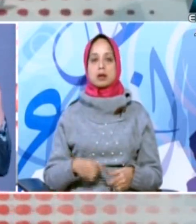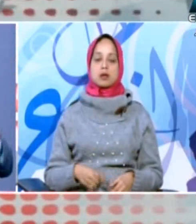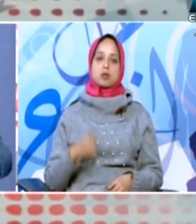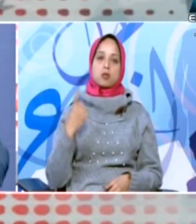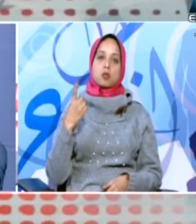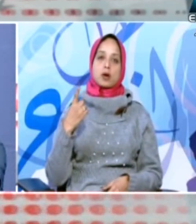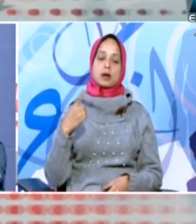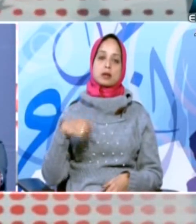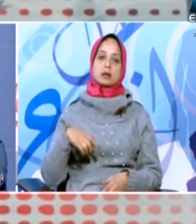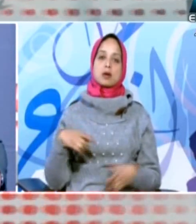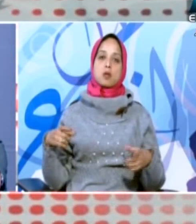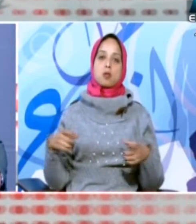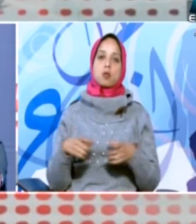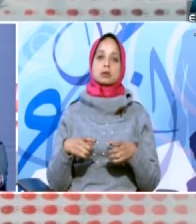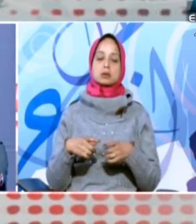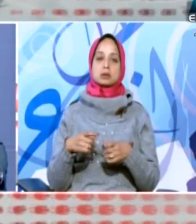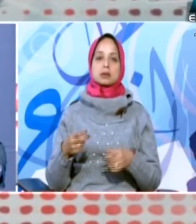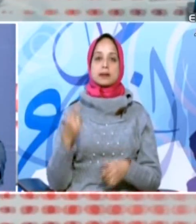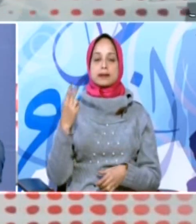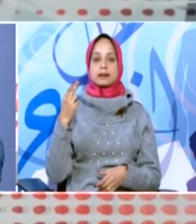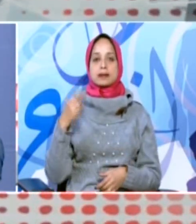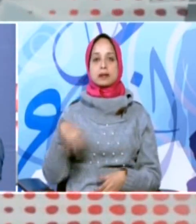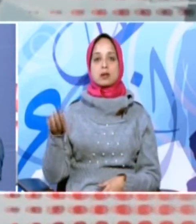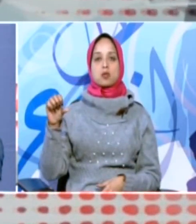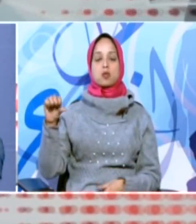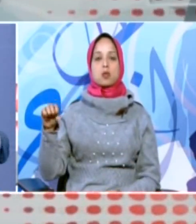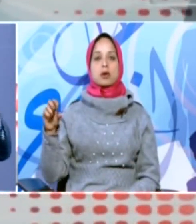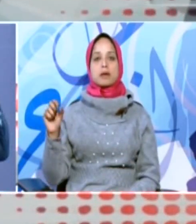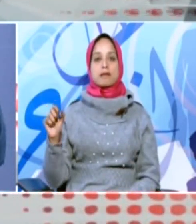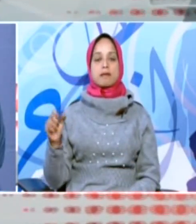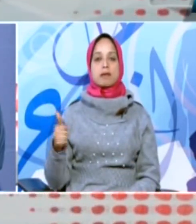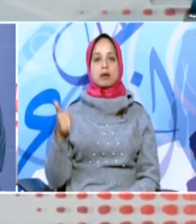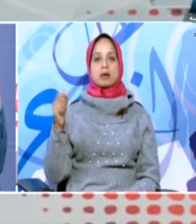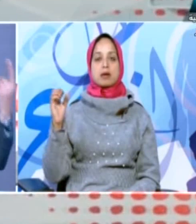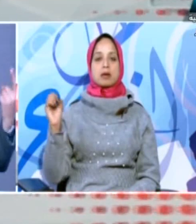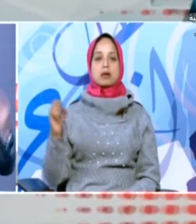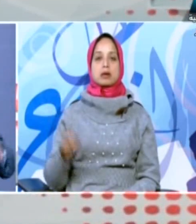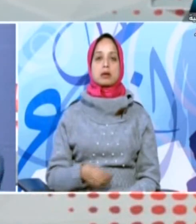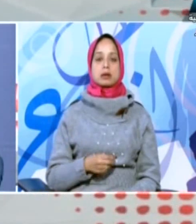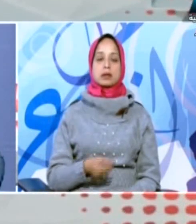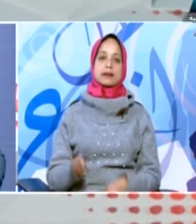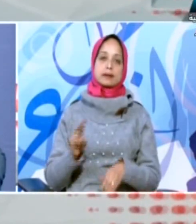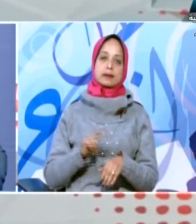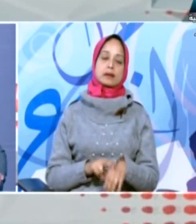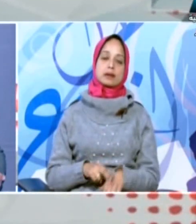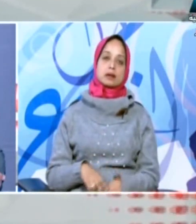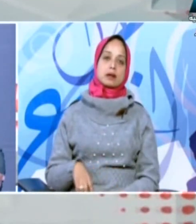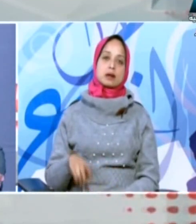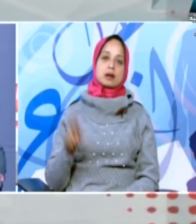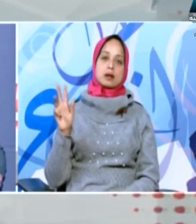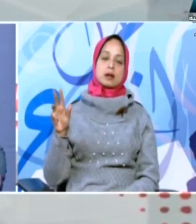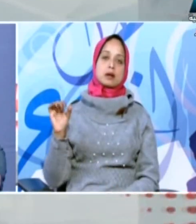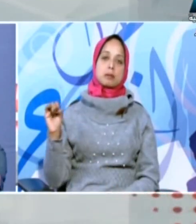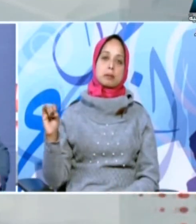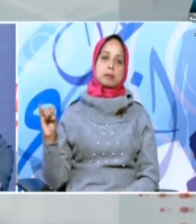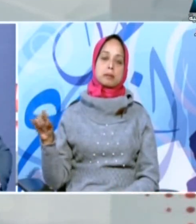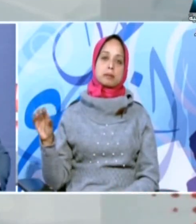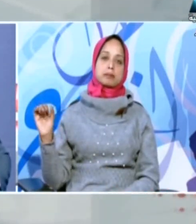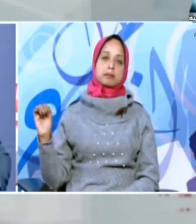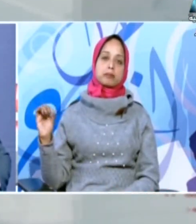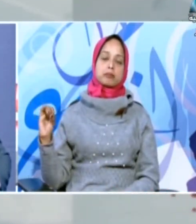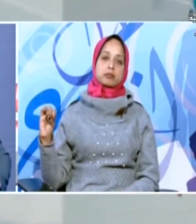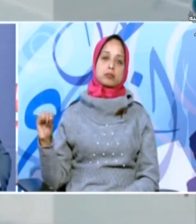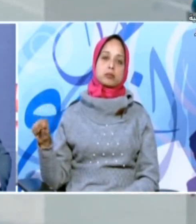الفريقين في الحرب العالمية الثانية اسمهم دول المحور ودول الحلفاء. انت عملت معاهدة مع انجلترا يعني مع